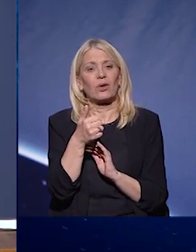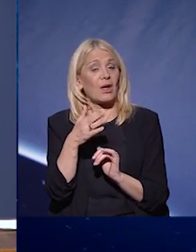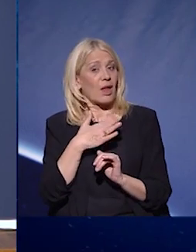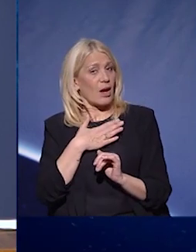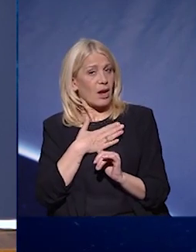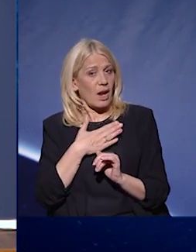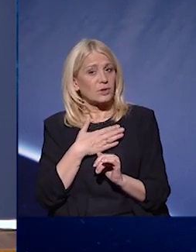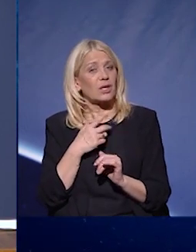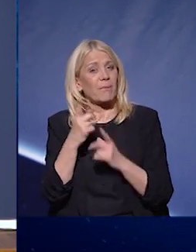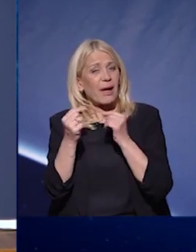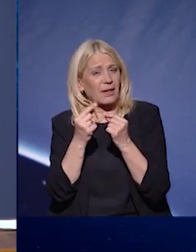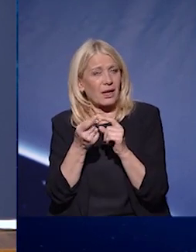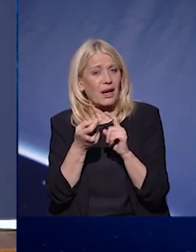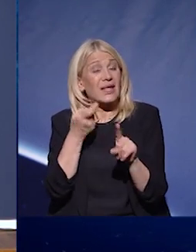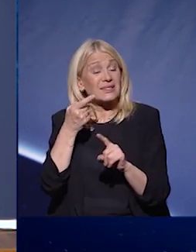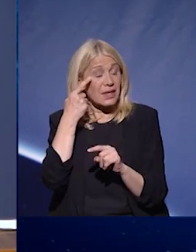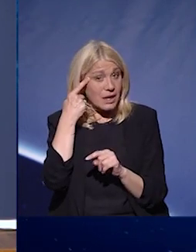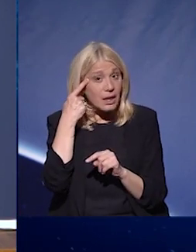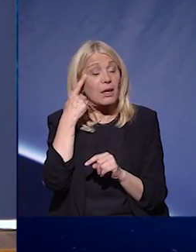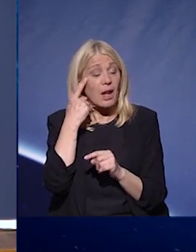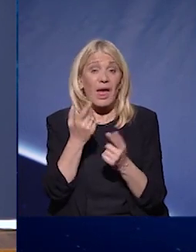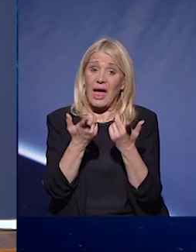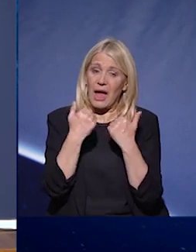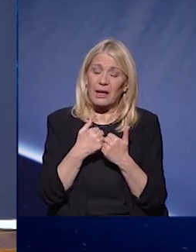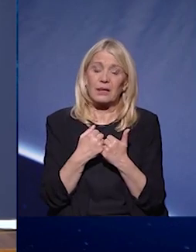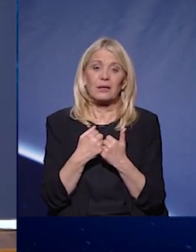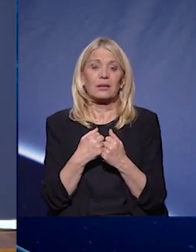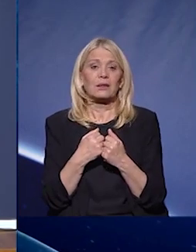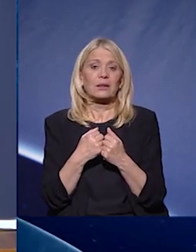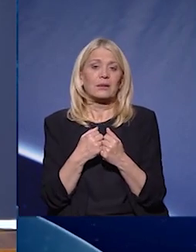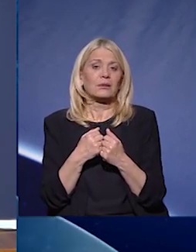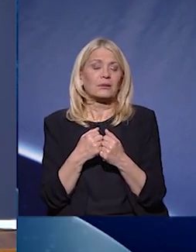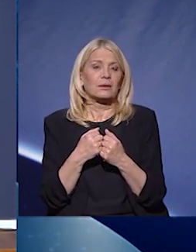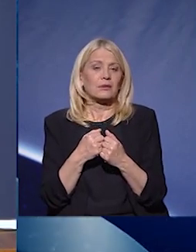naših partnera iz Kine, ali